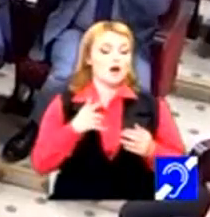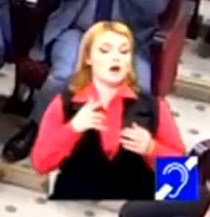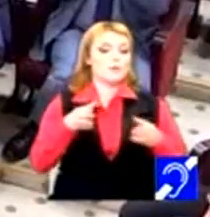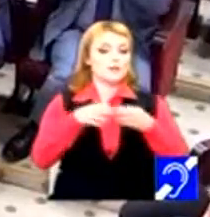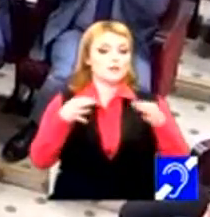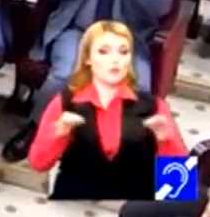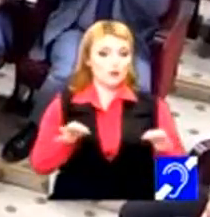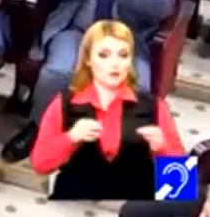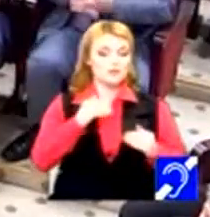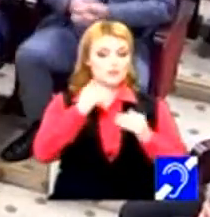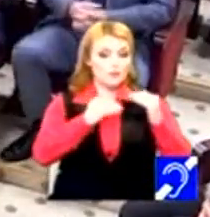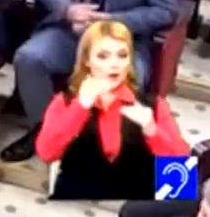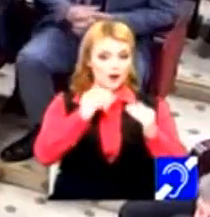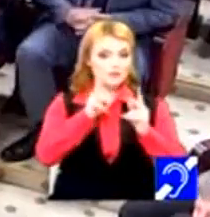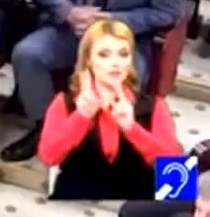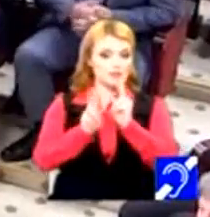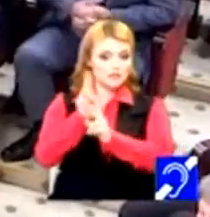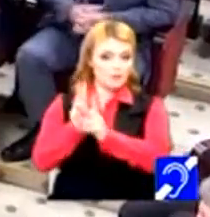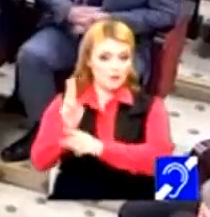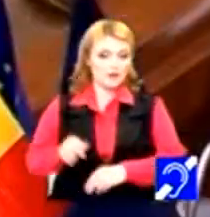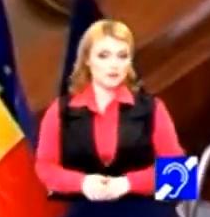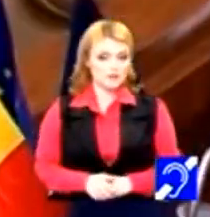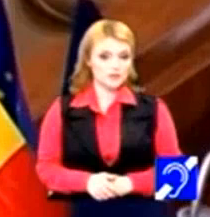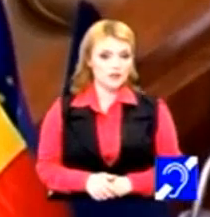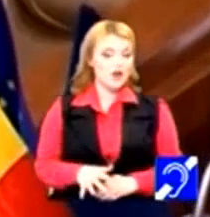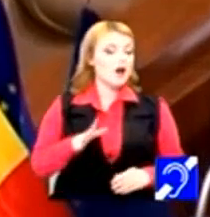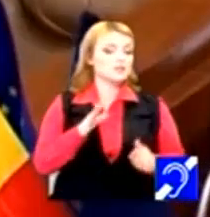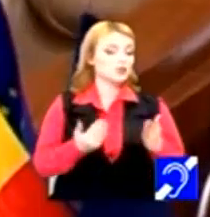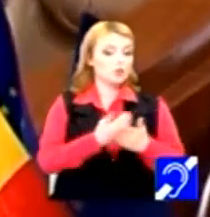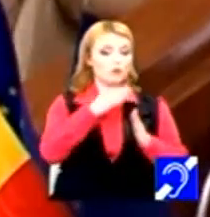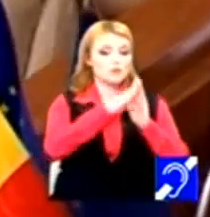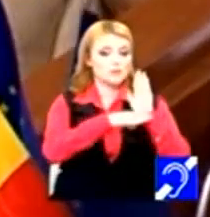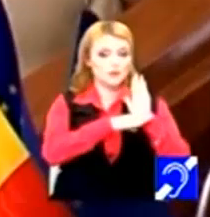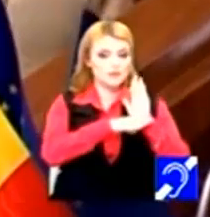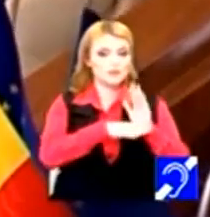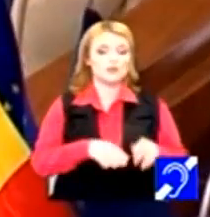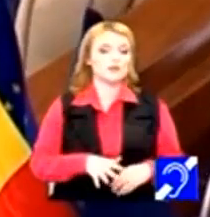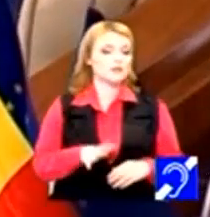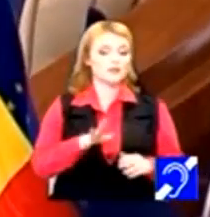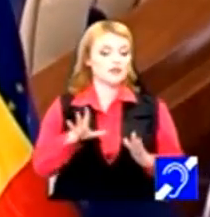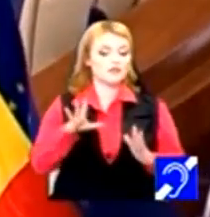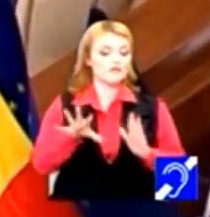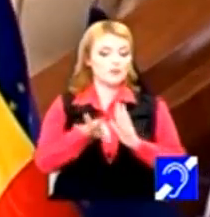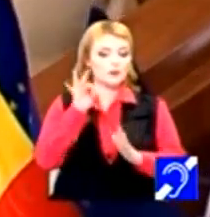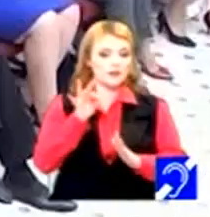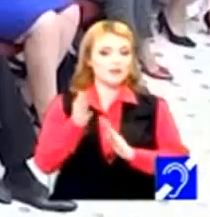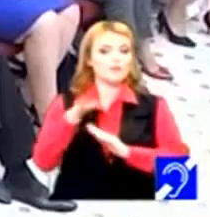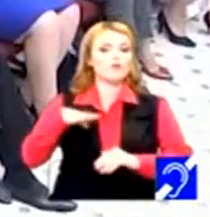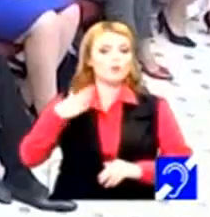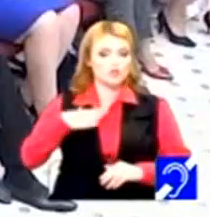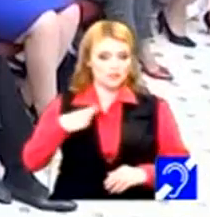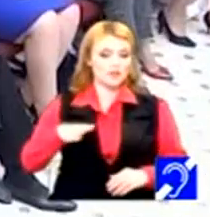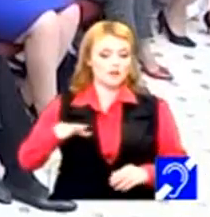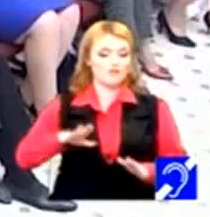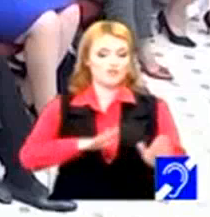reformare, din organele de conducere nu au dispărut apropiații fostului lider democrat Vlad Plahotniuc. Printre aceștia se află Vladimir